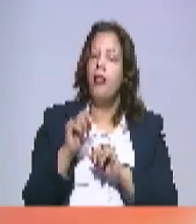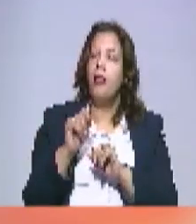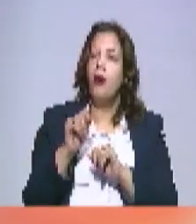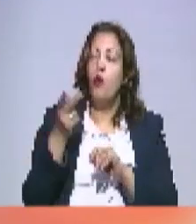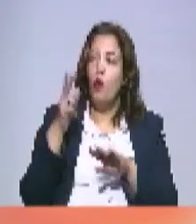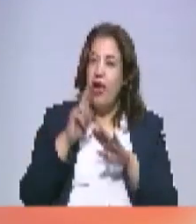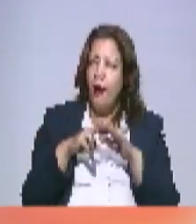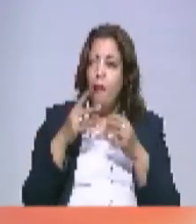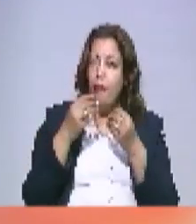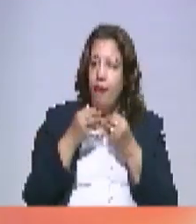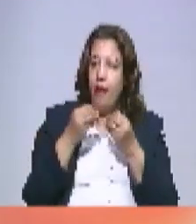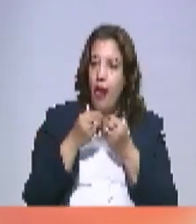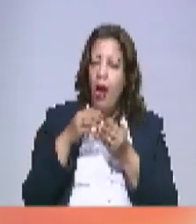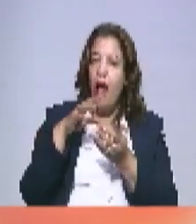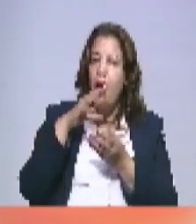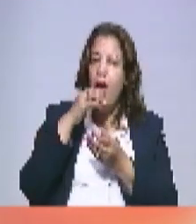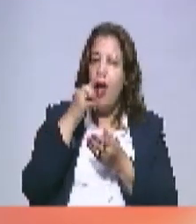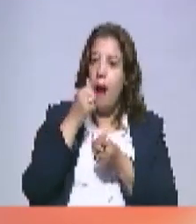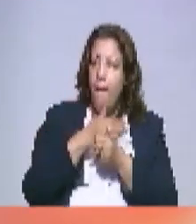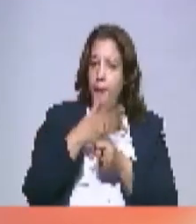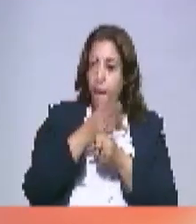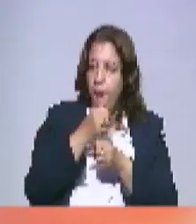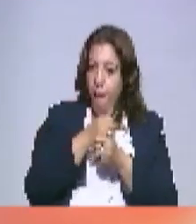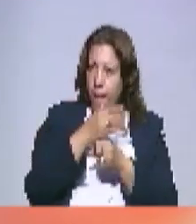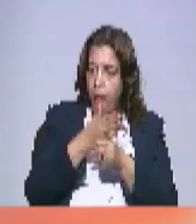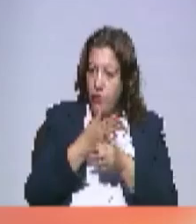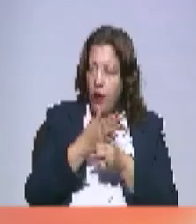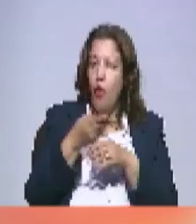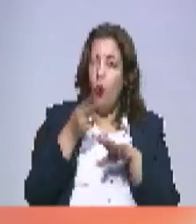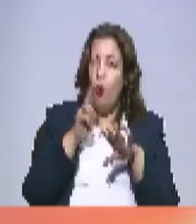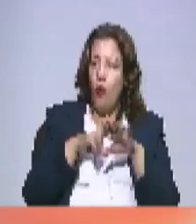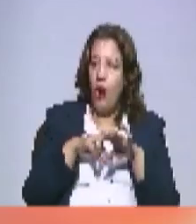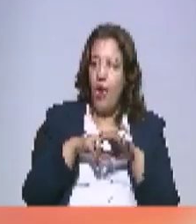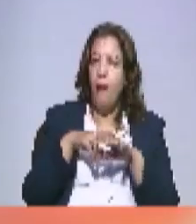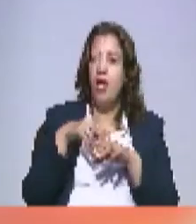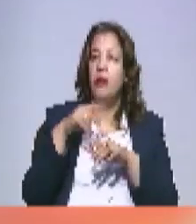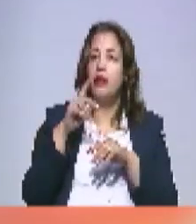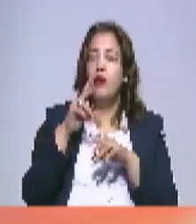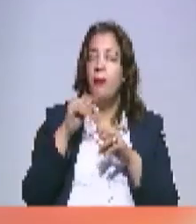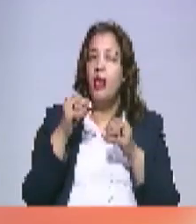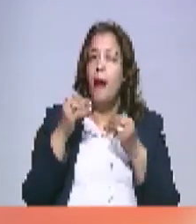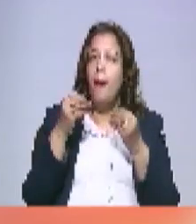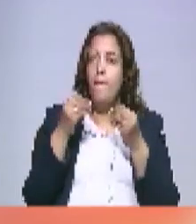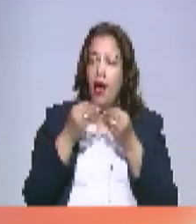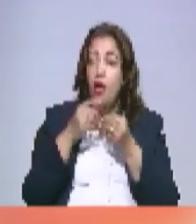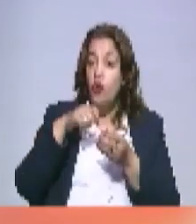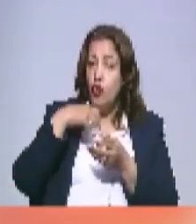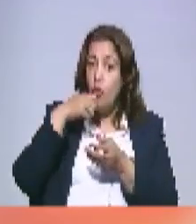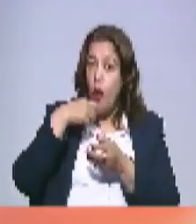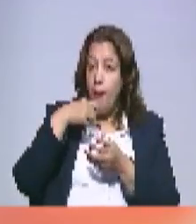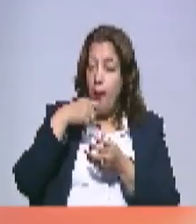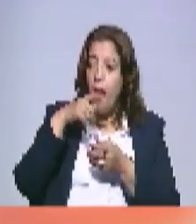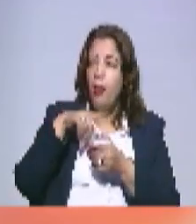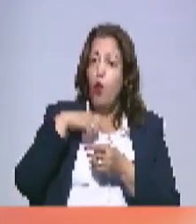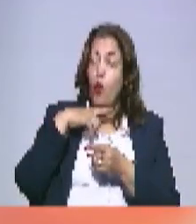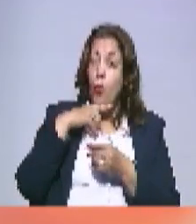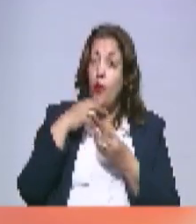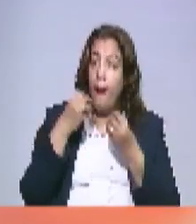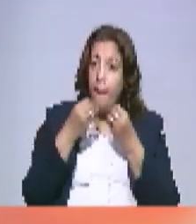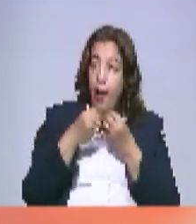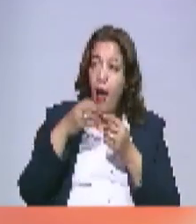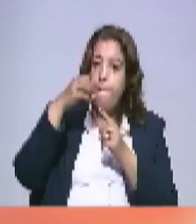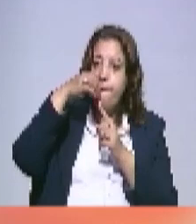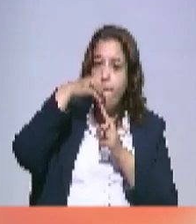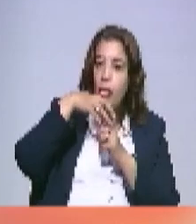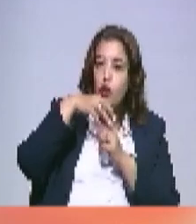وانت بتقول لنا المكونات قدامك. هنشتغل بيها مع بعض. شوربه خضار بالمشروم. بالظبط كده. احنا